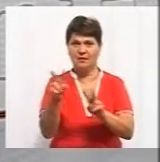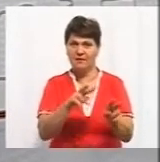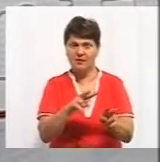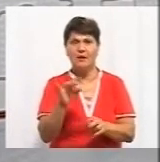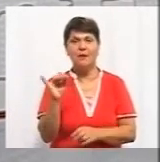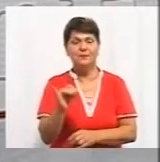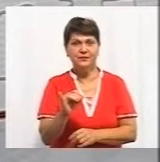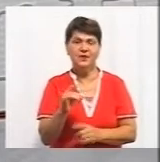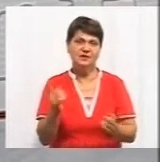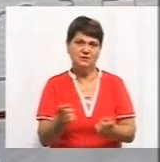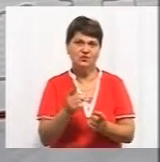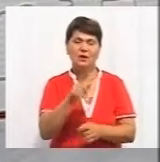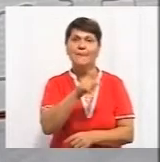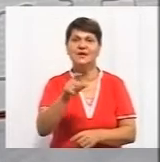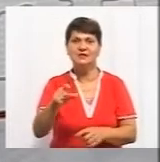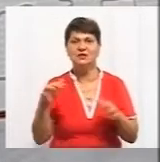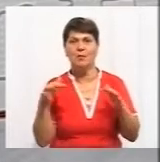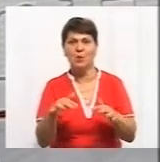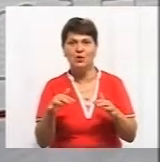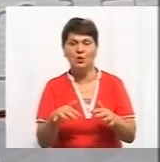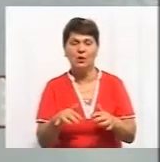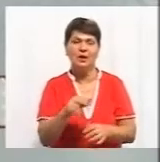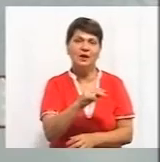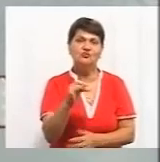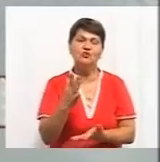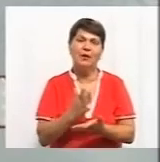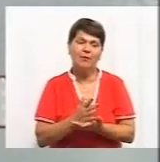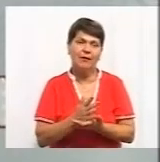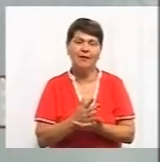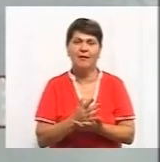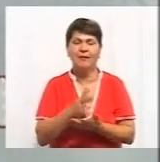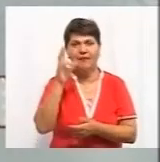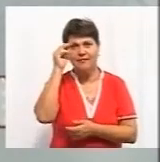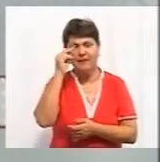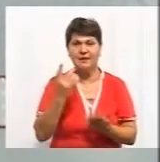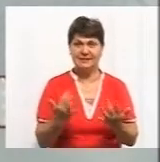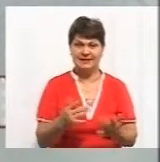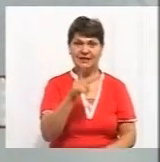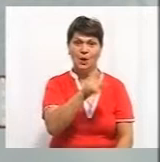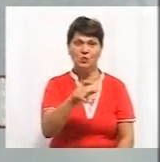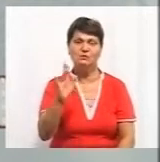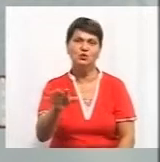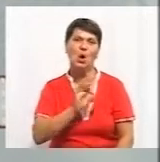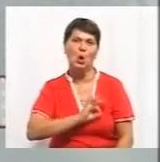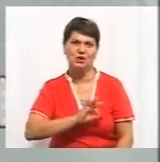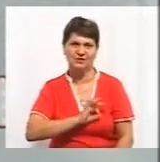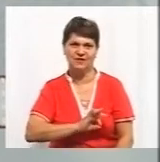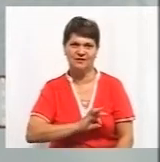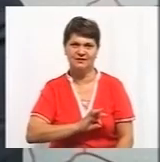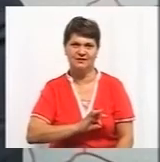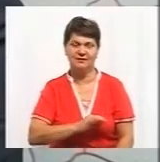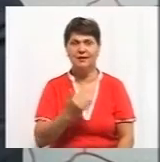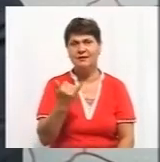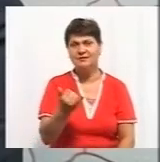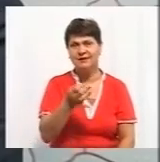заодно вивчаємо пасажиропоток. Чи є дані, скільки осіб користуватимуться цією лінією? Ну, зараз ще